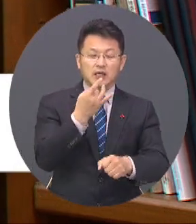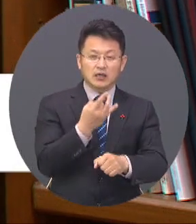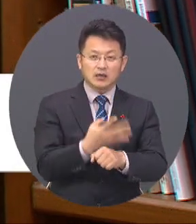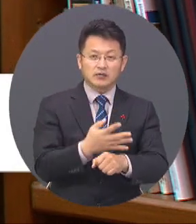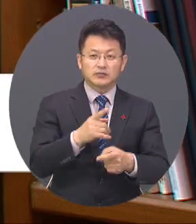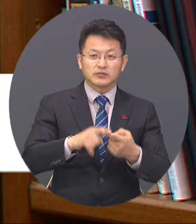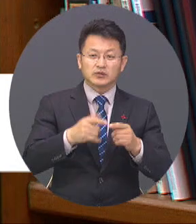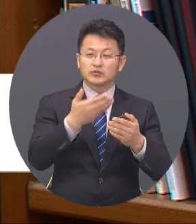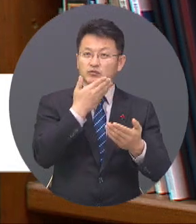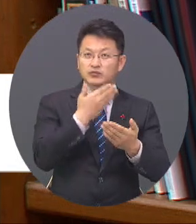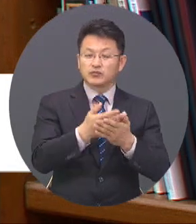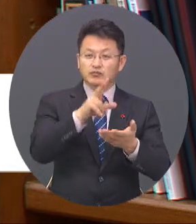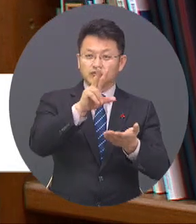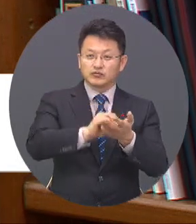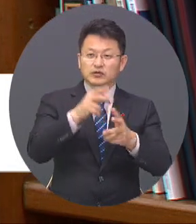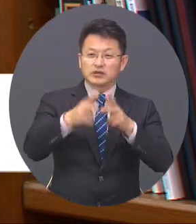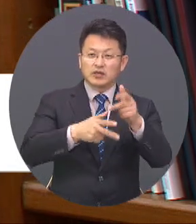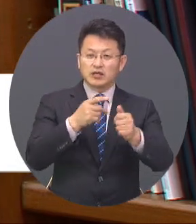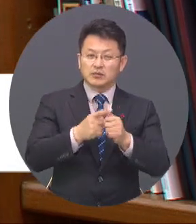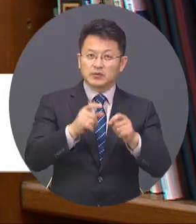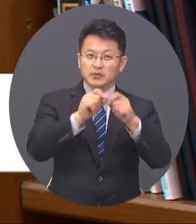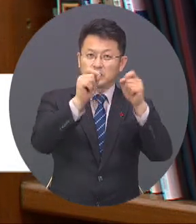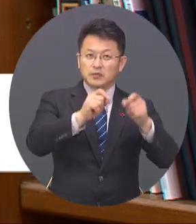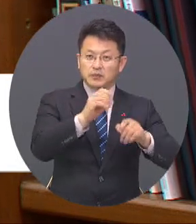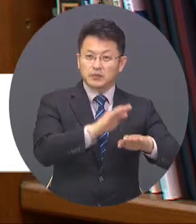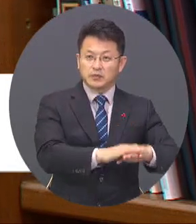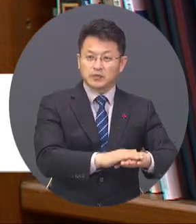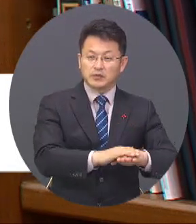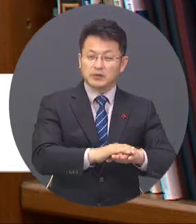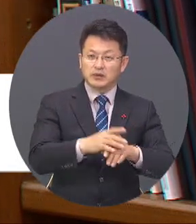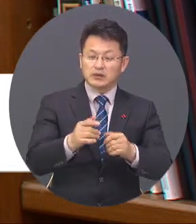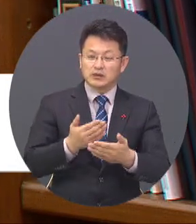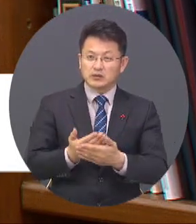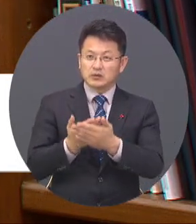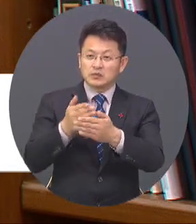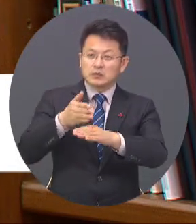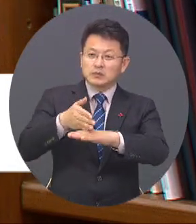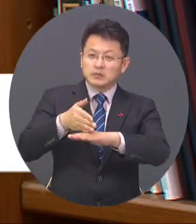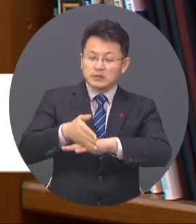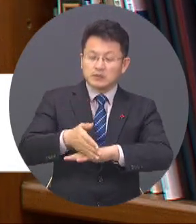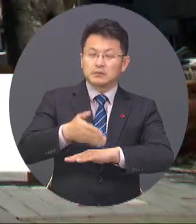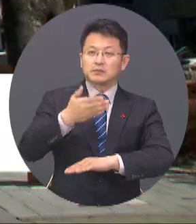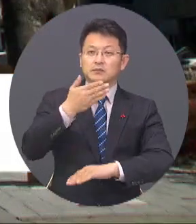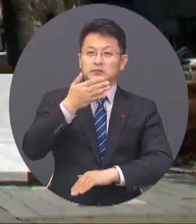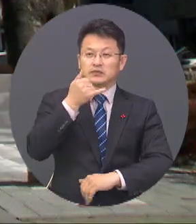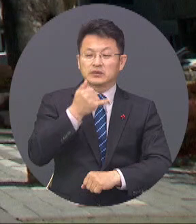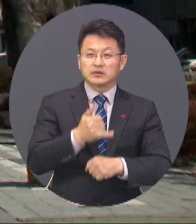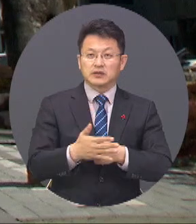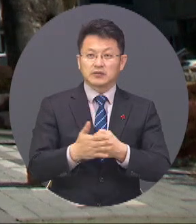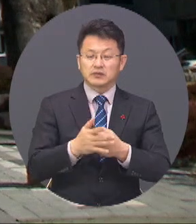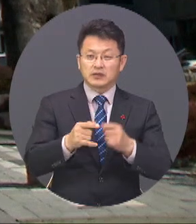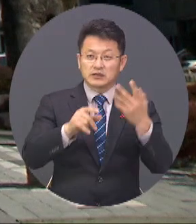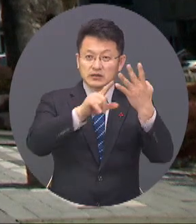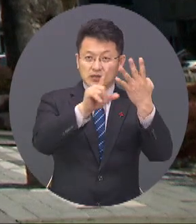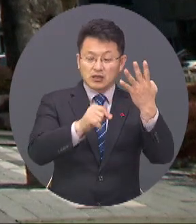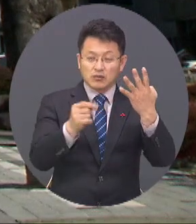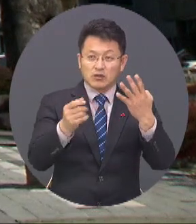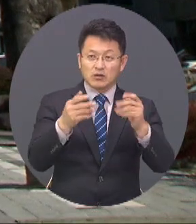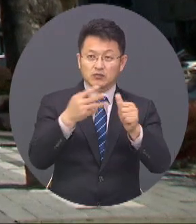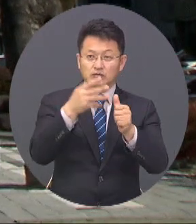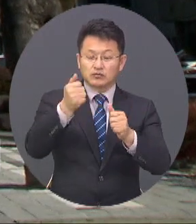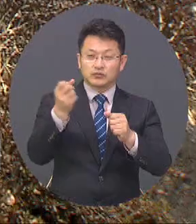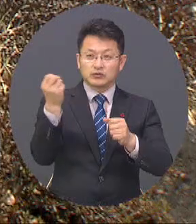보면 주요 현안사업 은 표류 하거나 아니면 진 채 에테 들 가능성이 놓고 올인 4월 군수